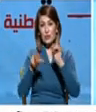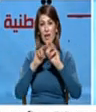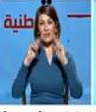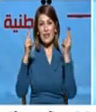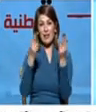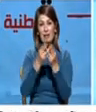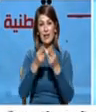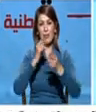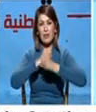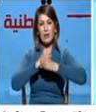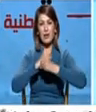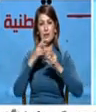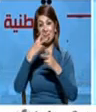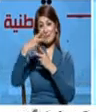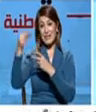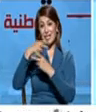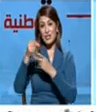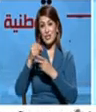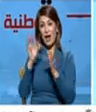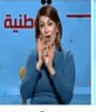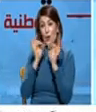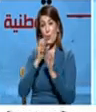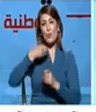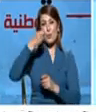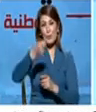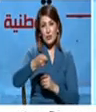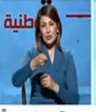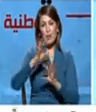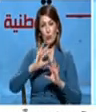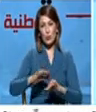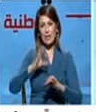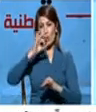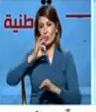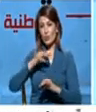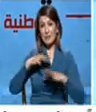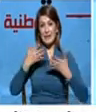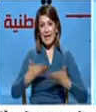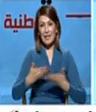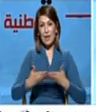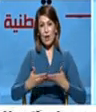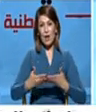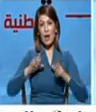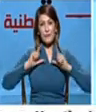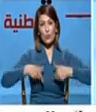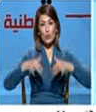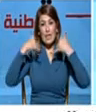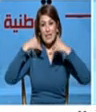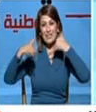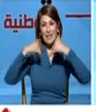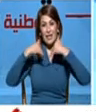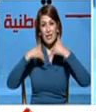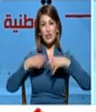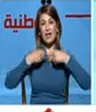الخدمات ال الانترنيت انا جينا نحنا بالنسبه سابقا الوطني ولا الموجودين اه الاخرى كيف كيف معناها قاعدين